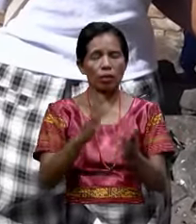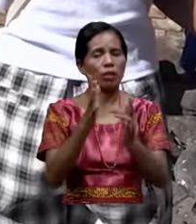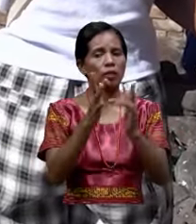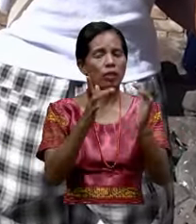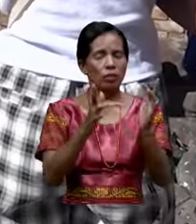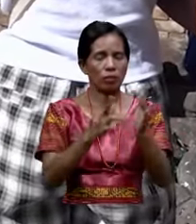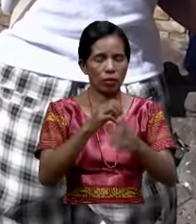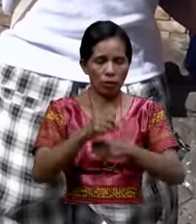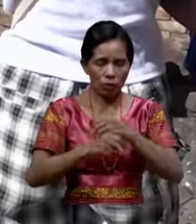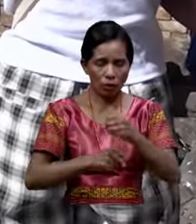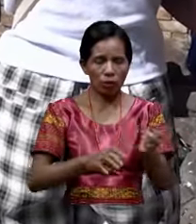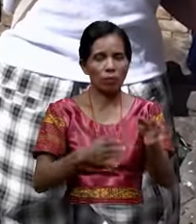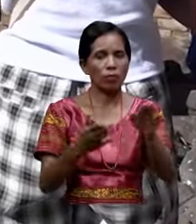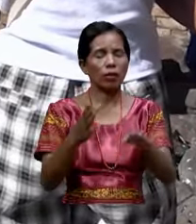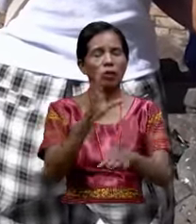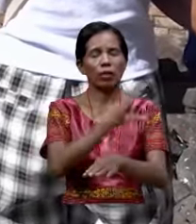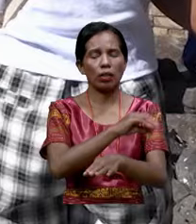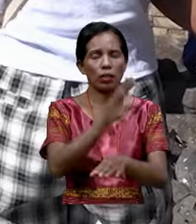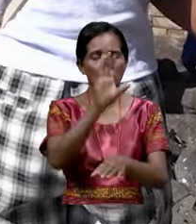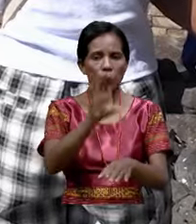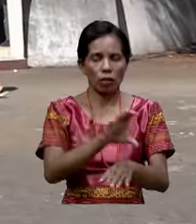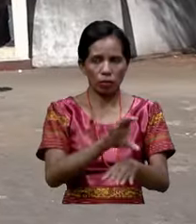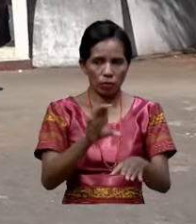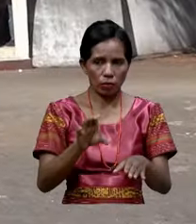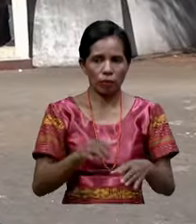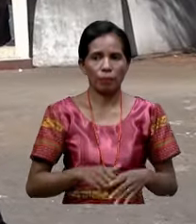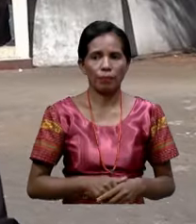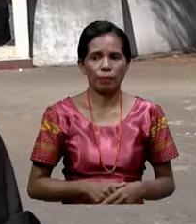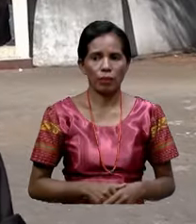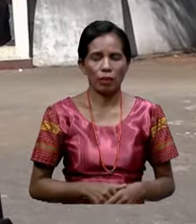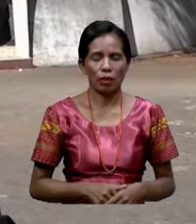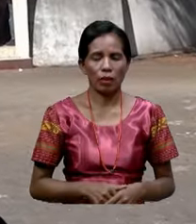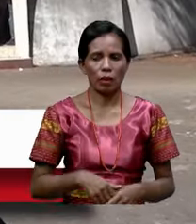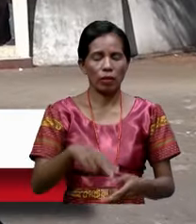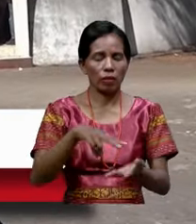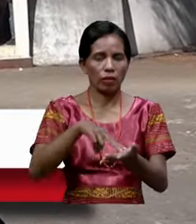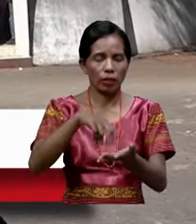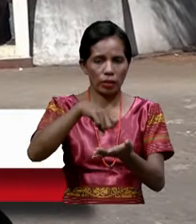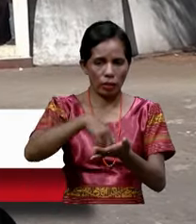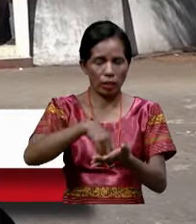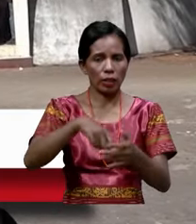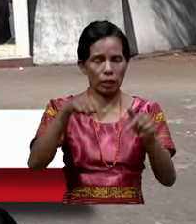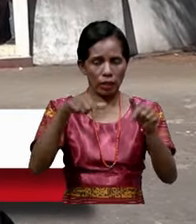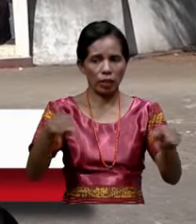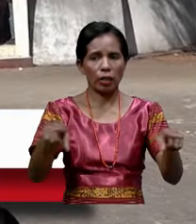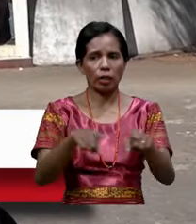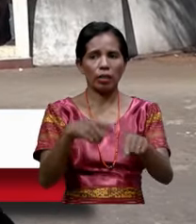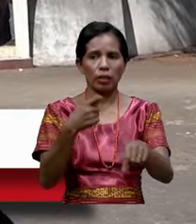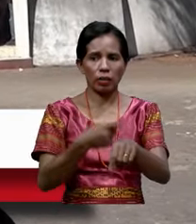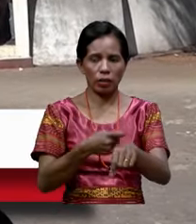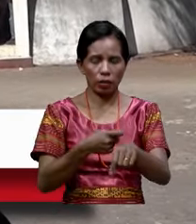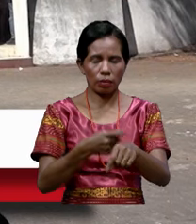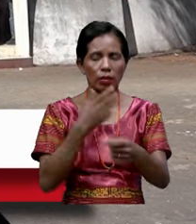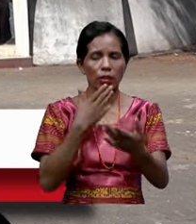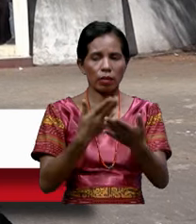terus no mate ia cruz, hori soi mundu tomak. Via sakra ida ne, anesan tempu ida, tempu dia